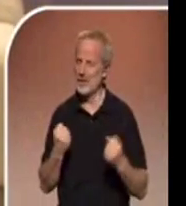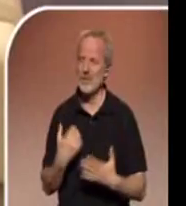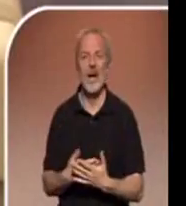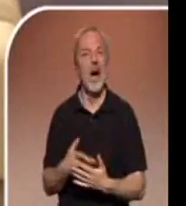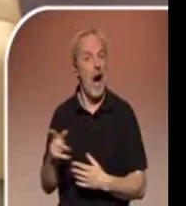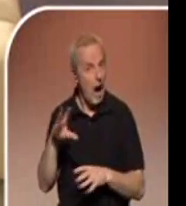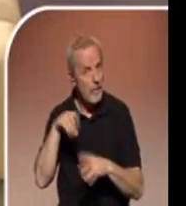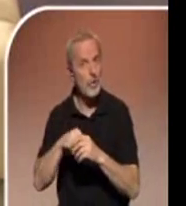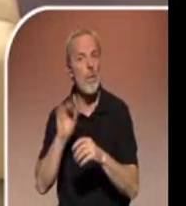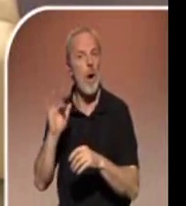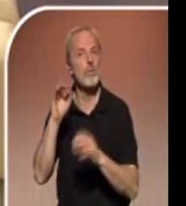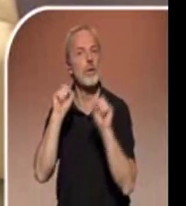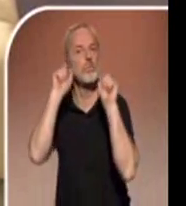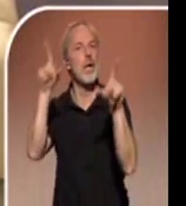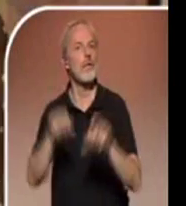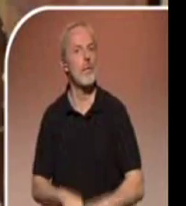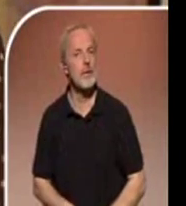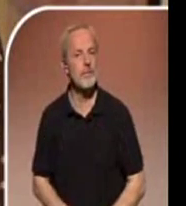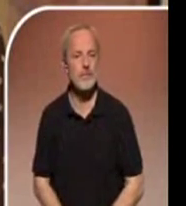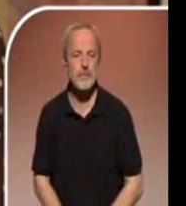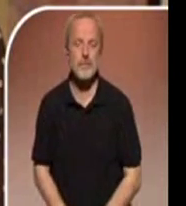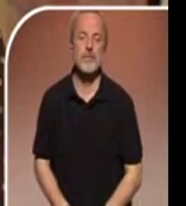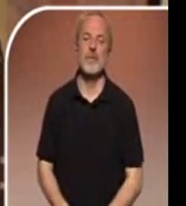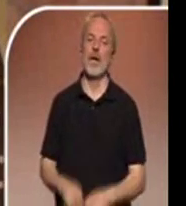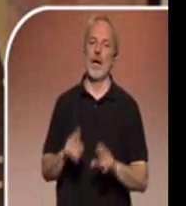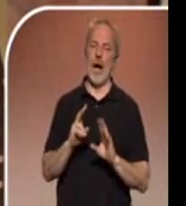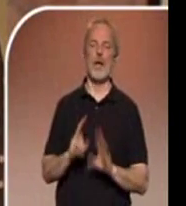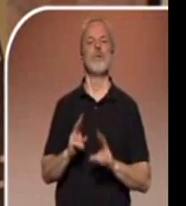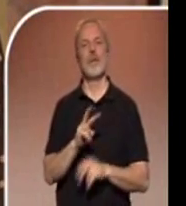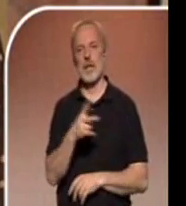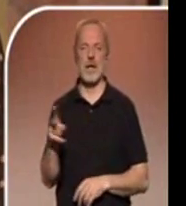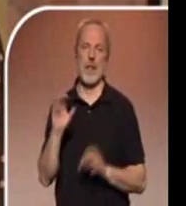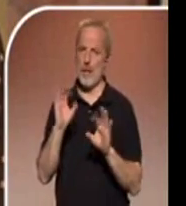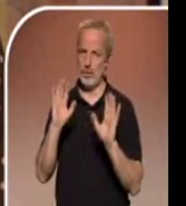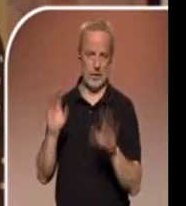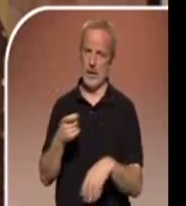i překvapení při vyšetření. Ano, někdy je lepší nevyšetřovat.